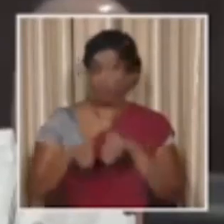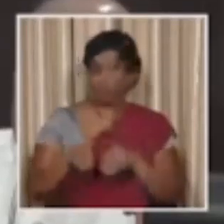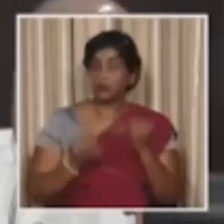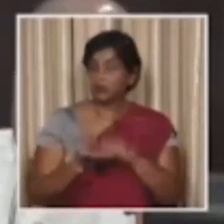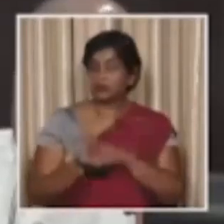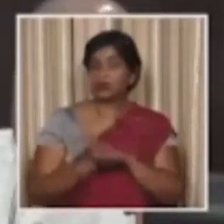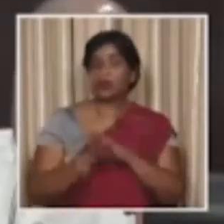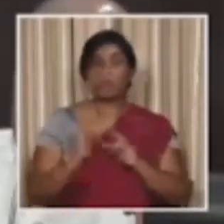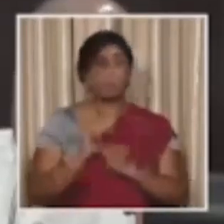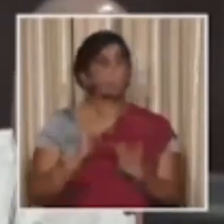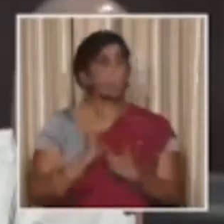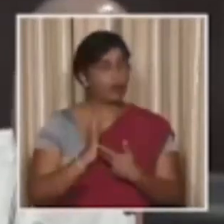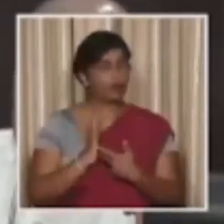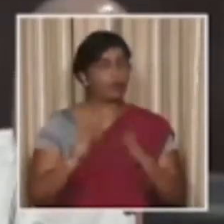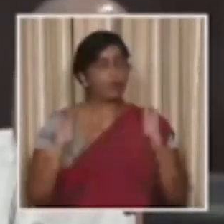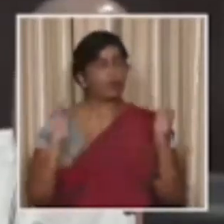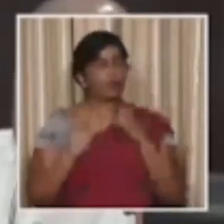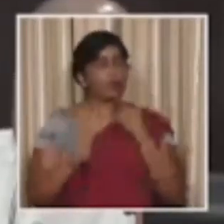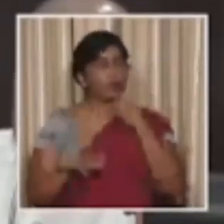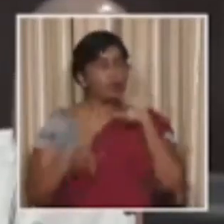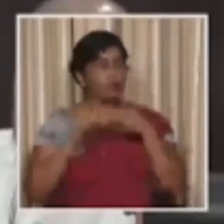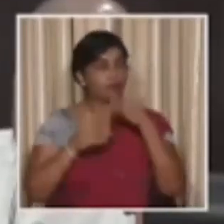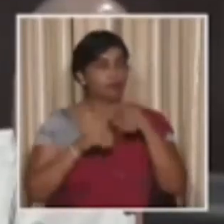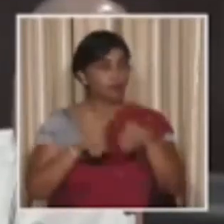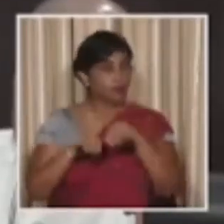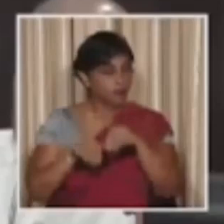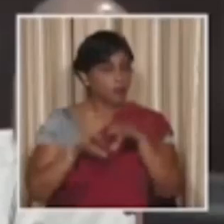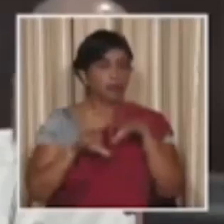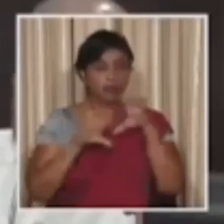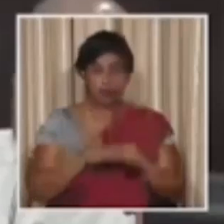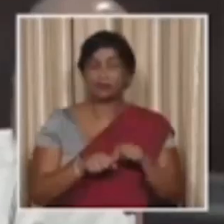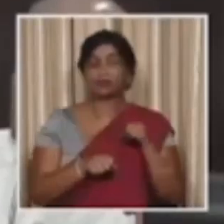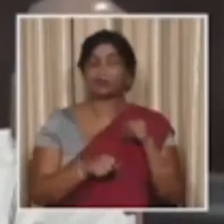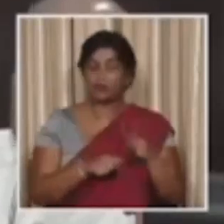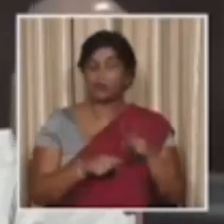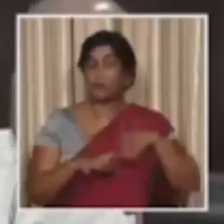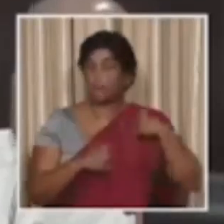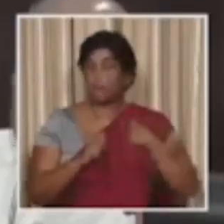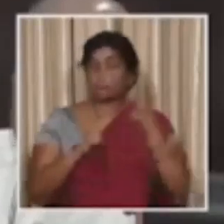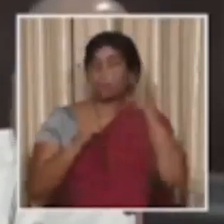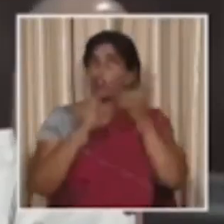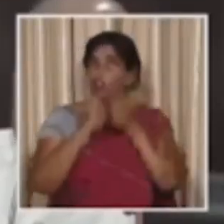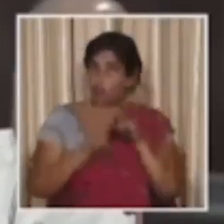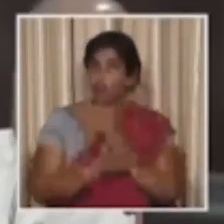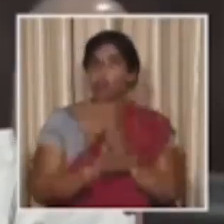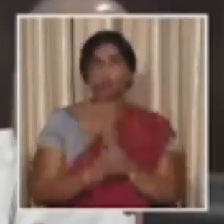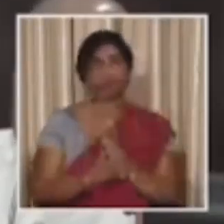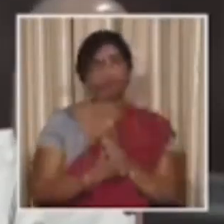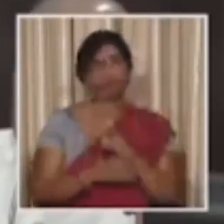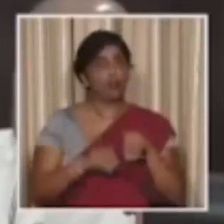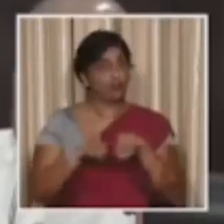කෘෂිකර්ම නවීකරණ ව්‍යාකෘතිය කුඩා වතු හිමි කෘෂි ව්‍යාපාර හවුල්කාරීත්ව මුල් ආරම්භයක් සහ භෝග